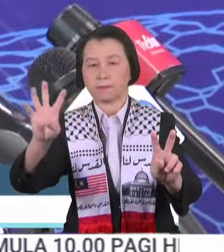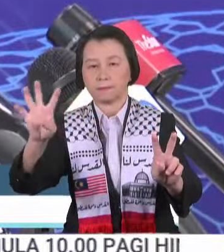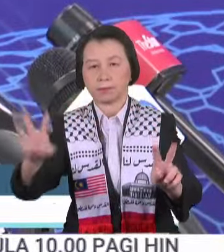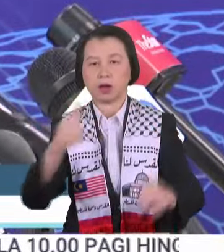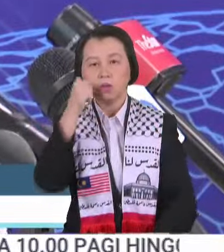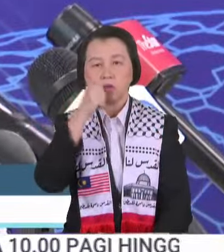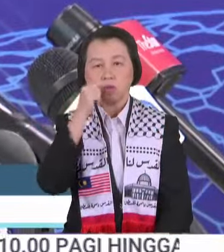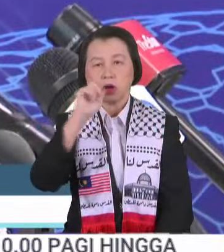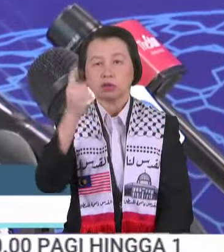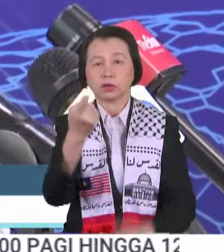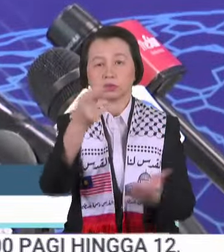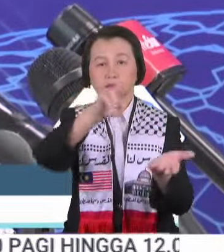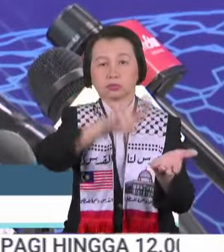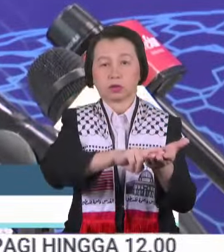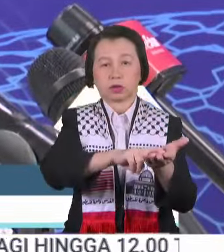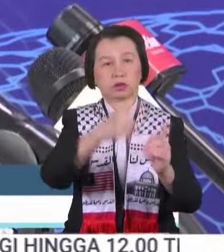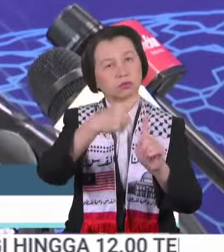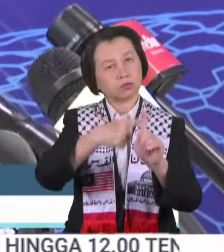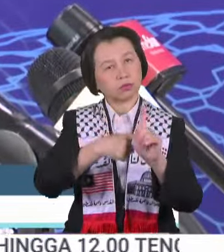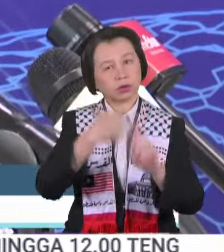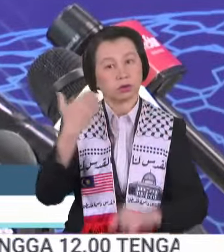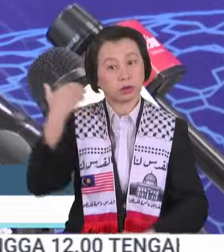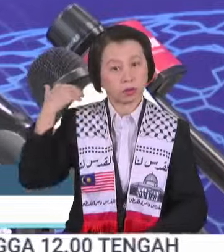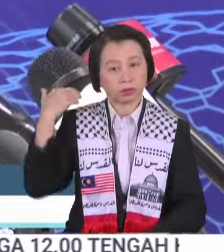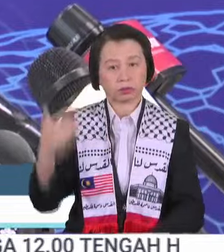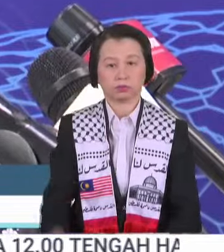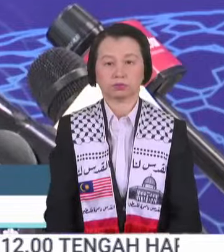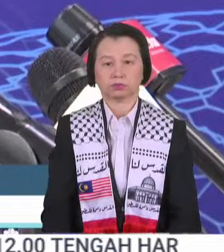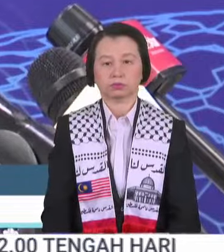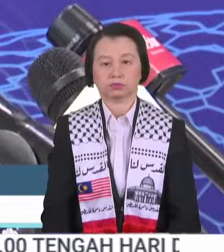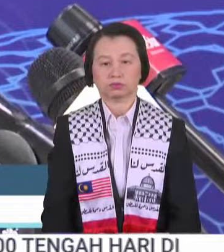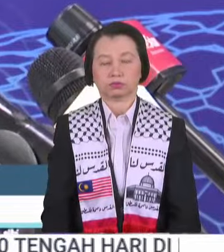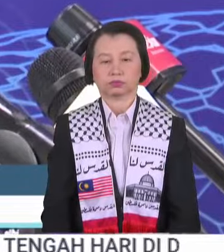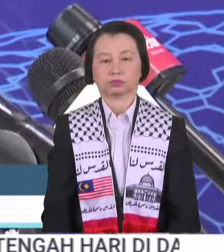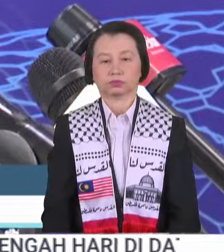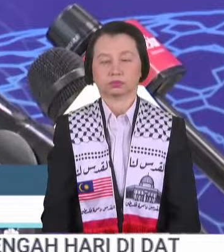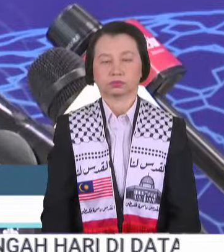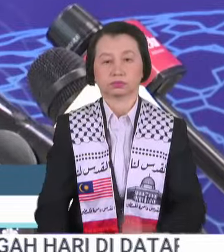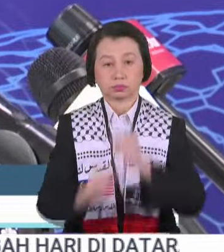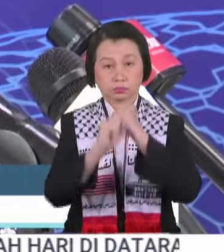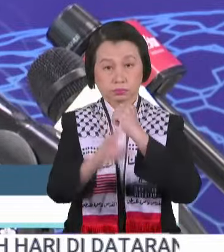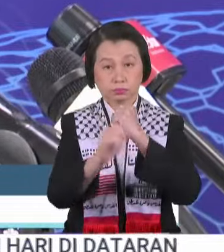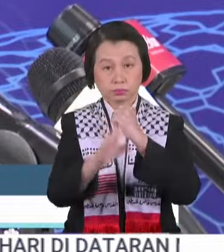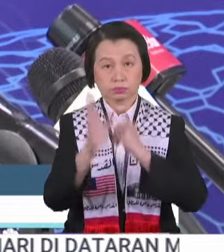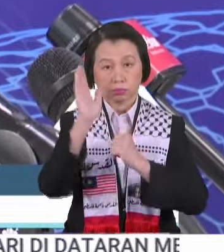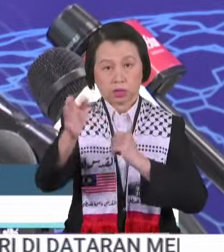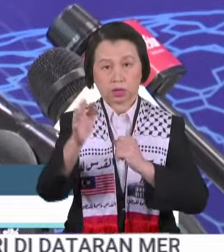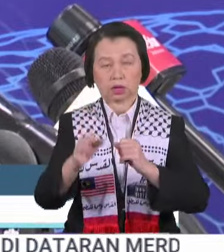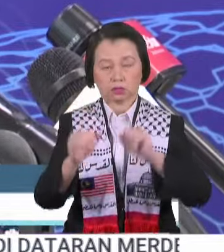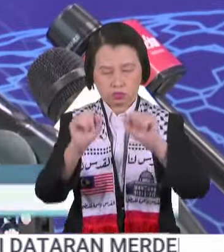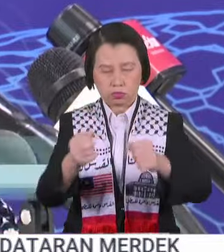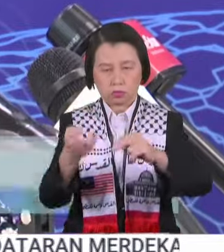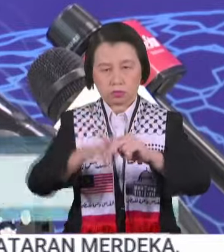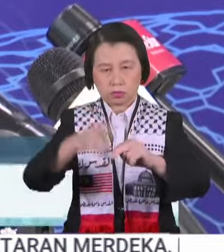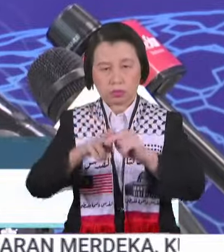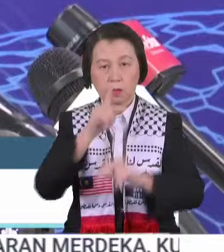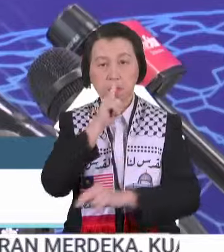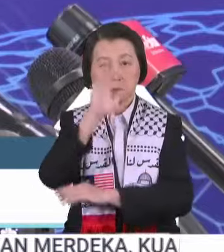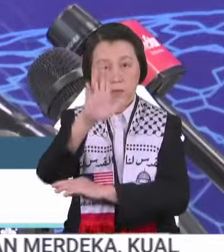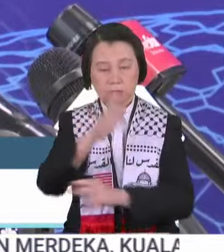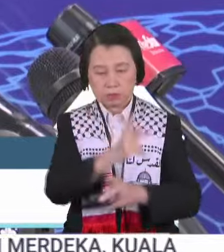253,794 wanita mendaftar setakat bulan lalu. Pada sesi jeraya wara ini dijangka akan meningkatkan